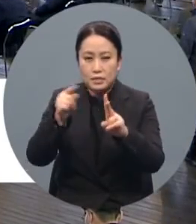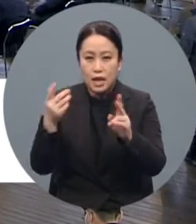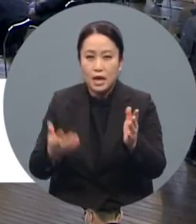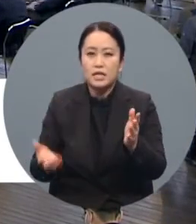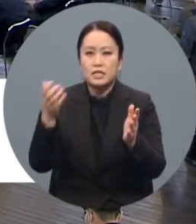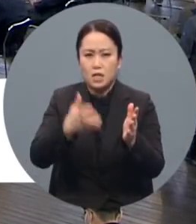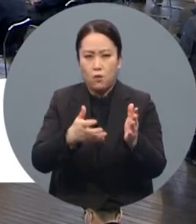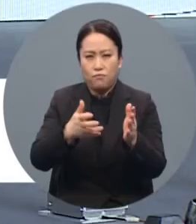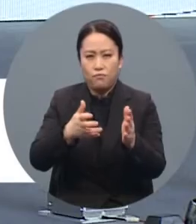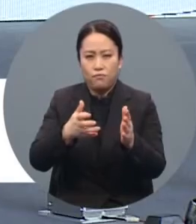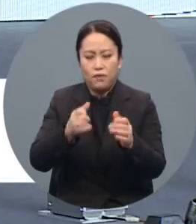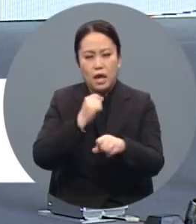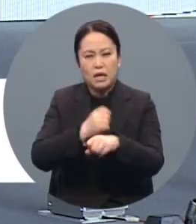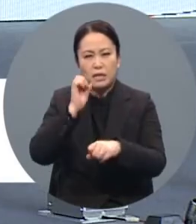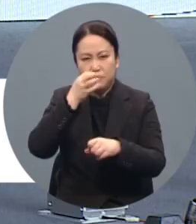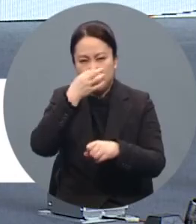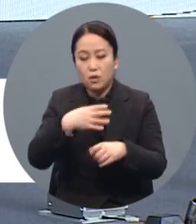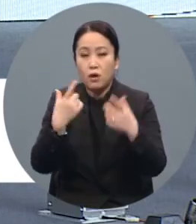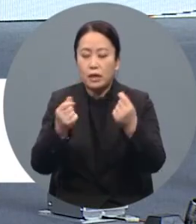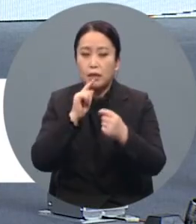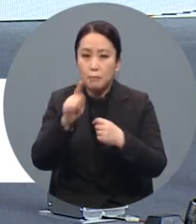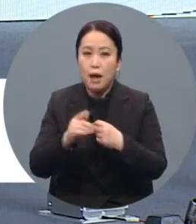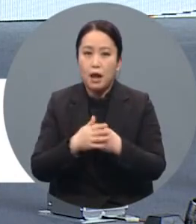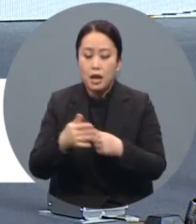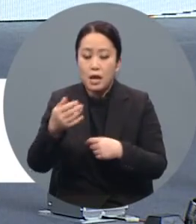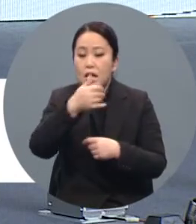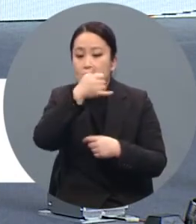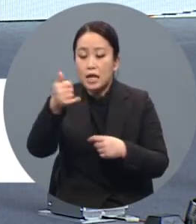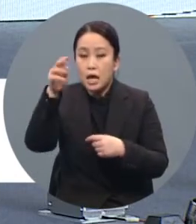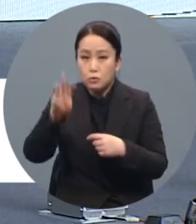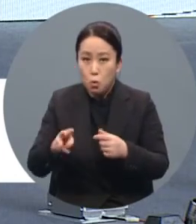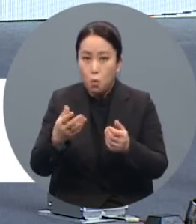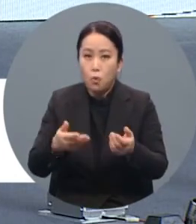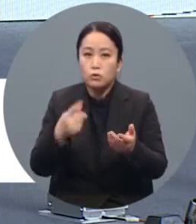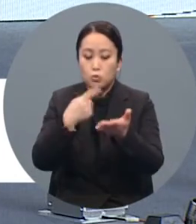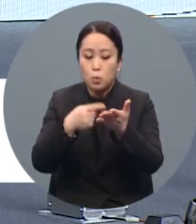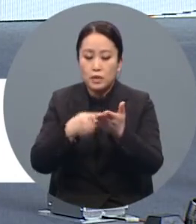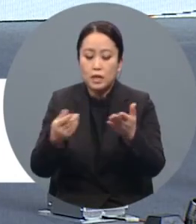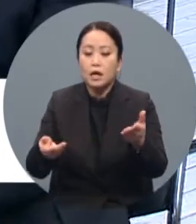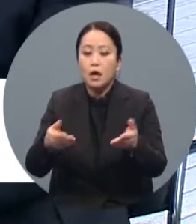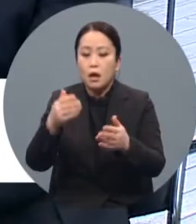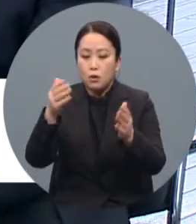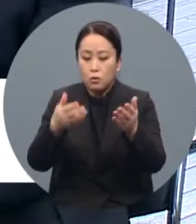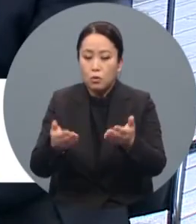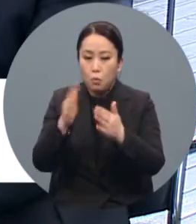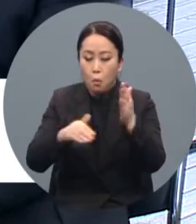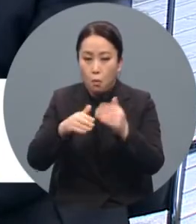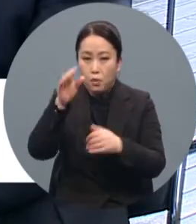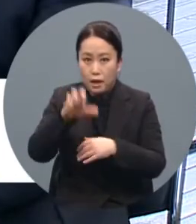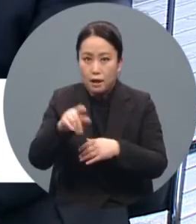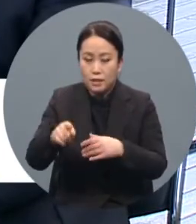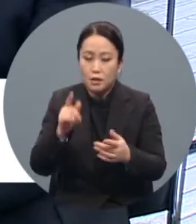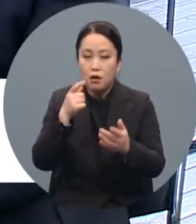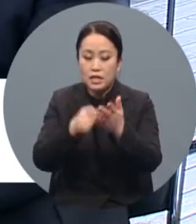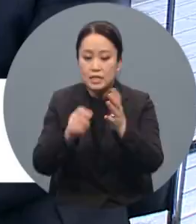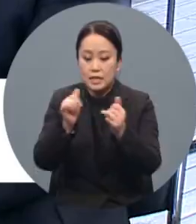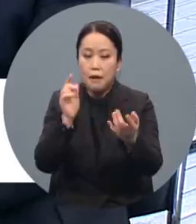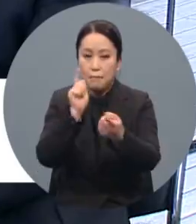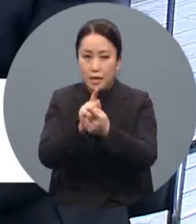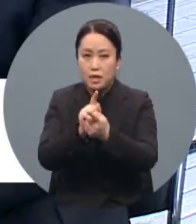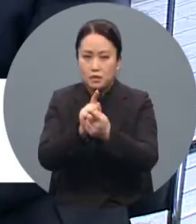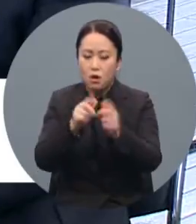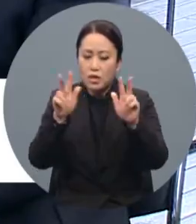밝혔습니다. 김 총리는 세종시 총리 공관에서 기자들과 만나 현 정부가 건드리기에는 갈등이